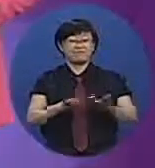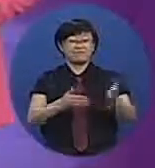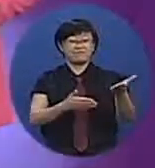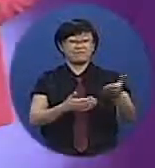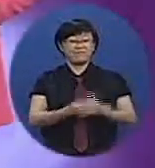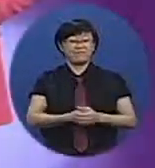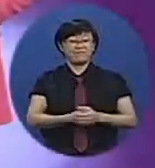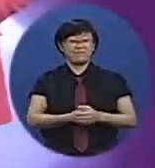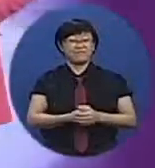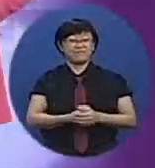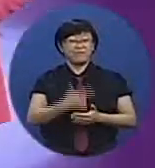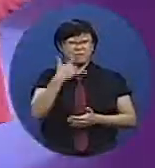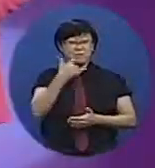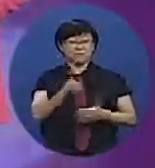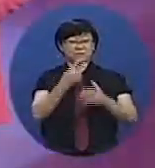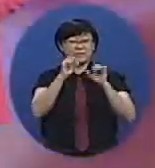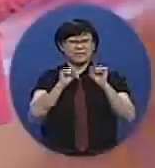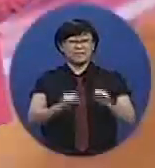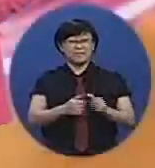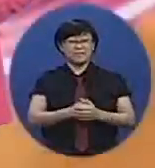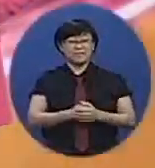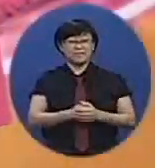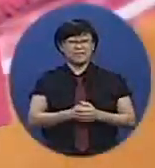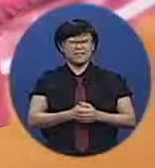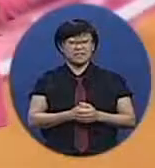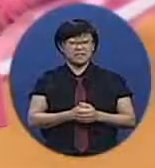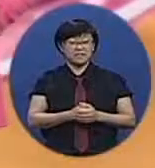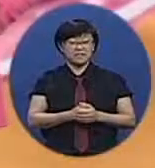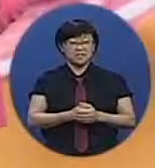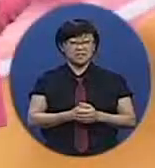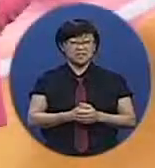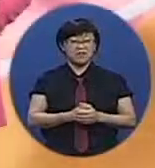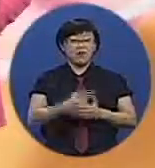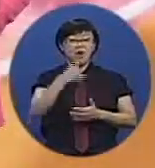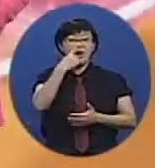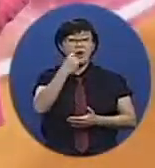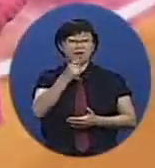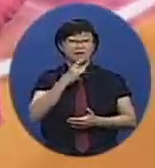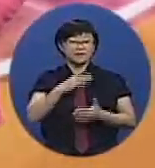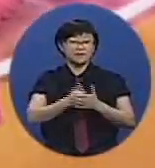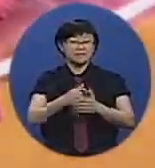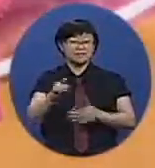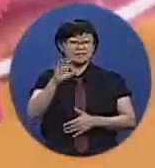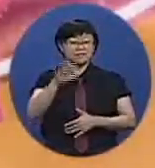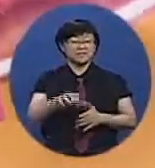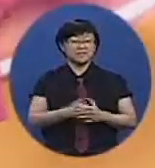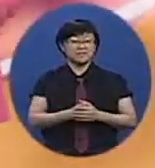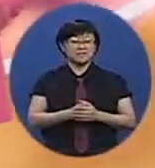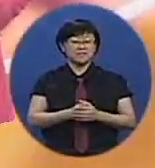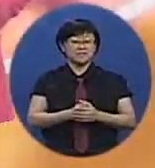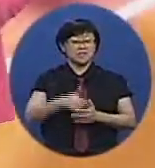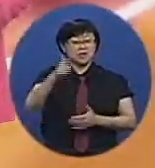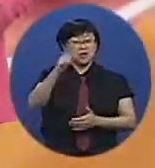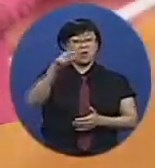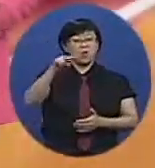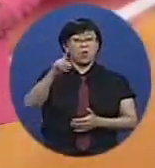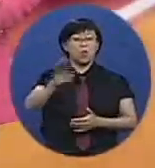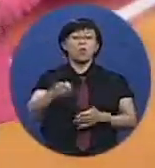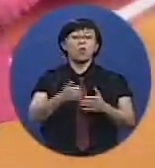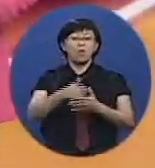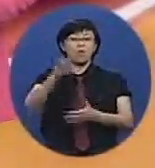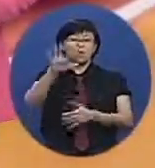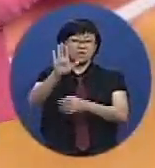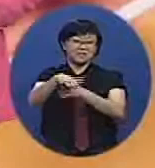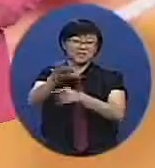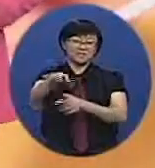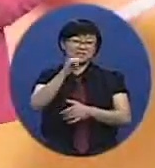그 부모님 계세요, 박철수님은? 예, 저 모친과 계십니다. 아 어디 계세요? 그 고성 시골에 있습니다.